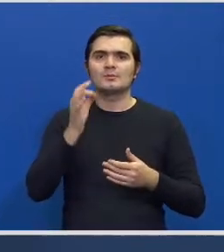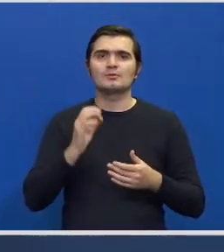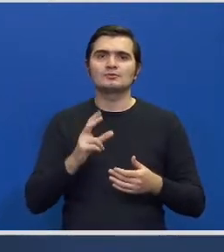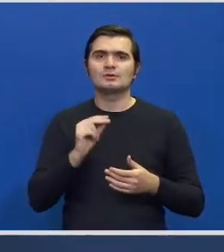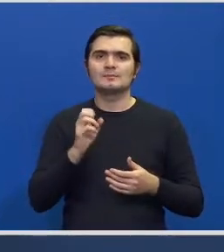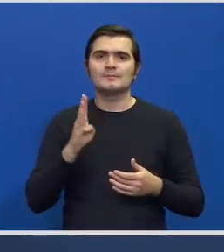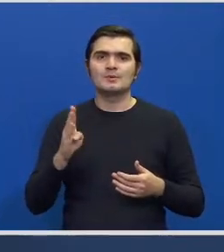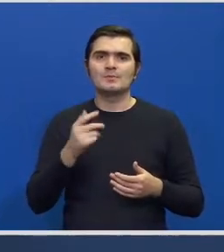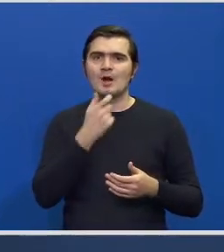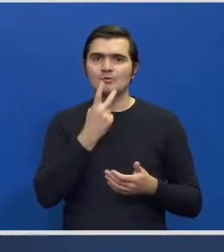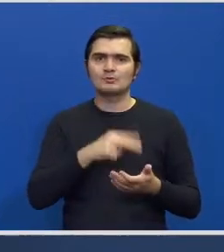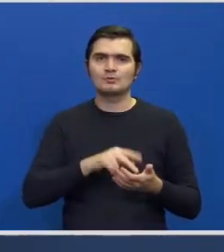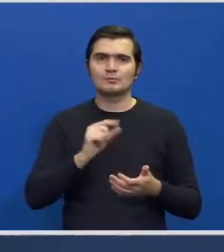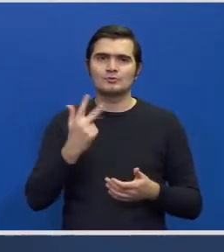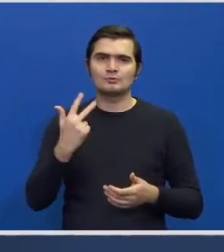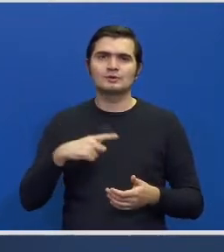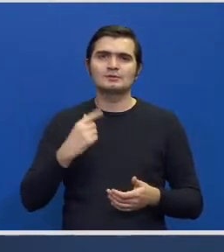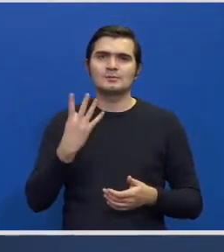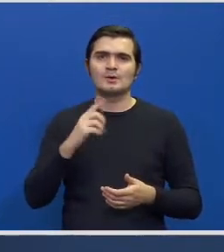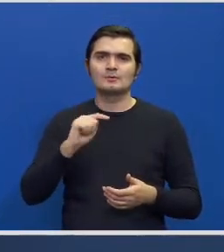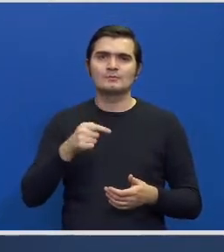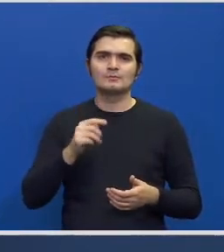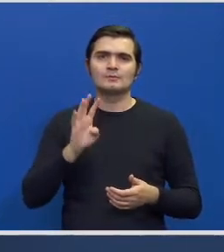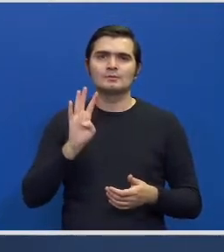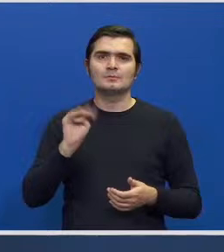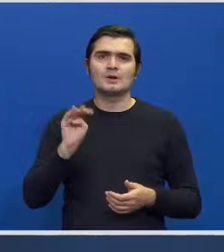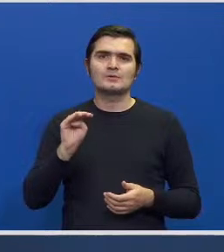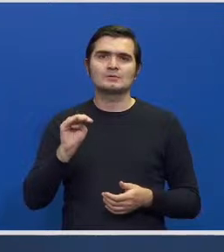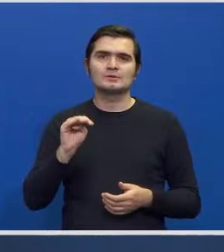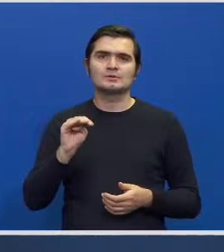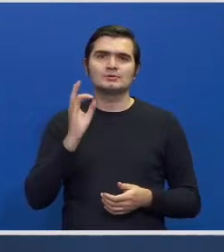consolidat exprimat ca procent în produsul intern brut este în anul 2023 de